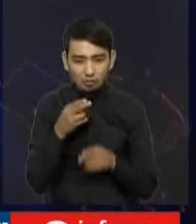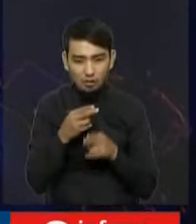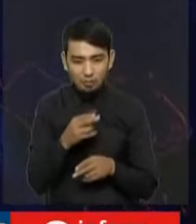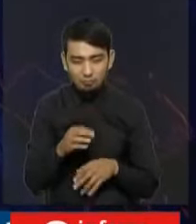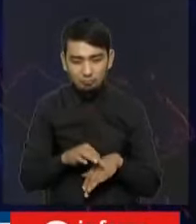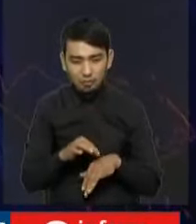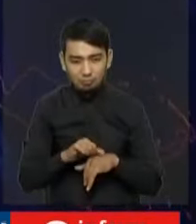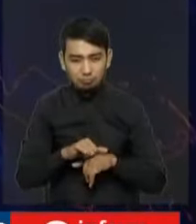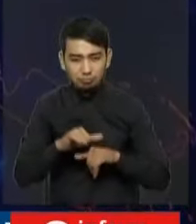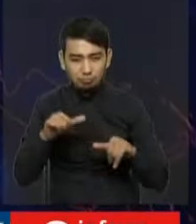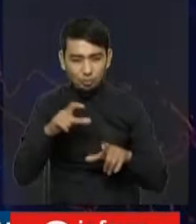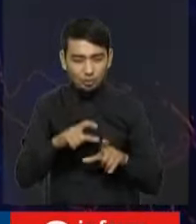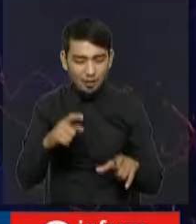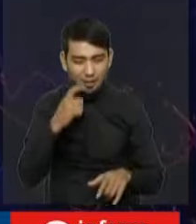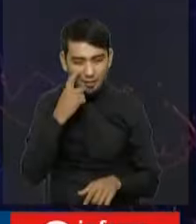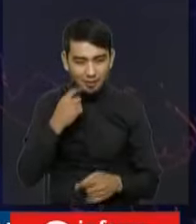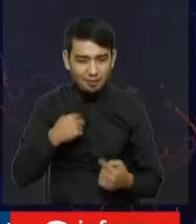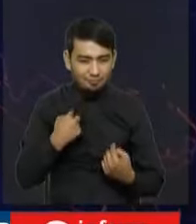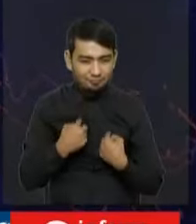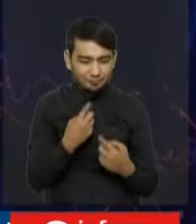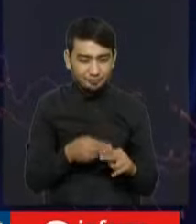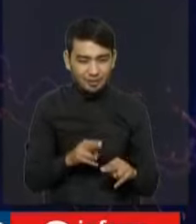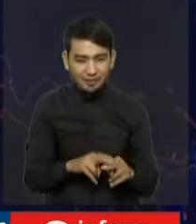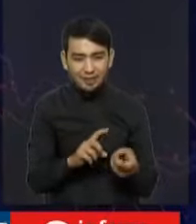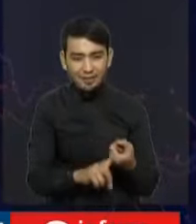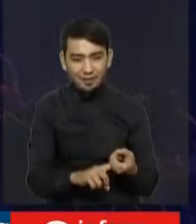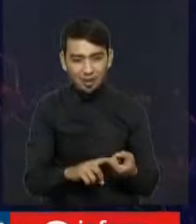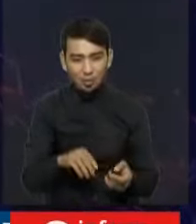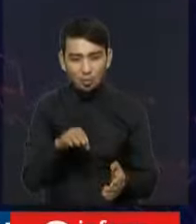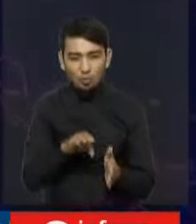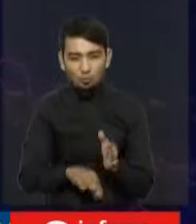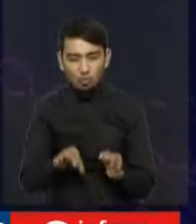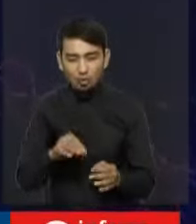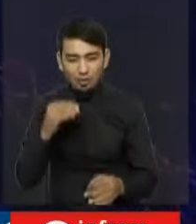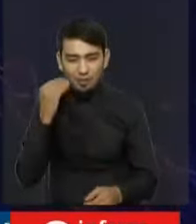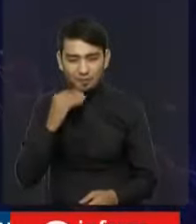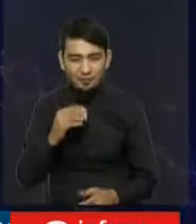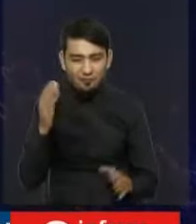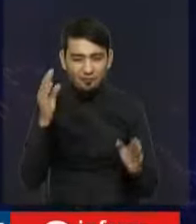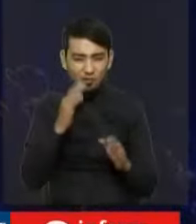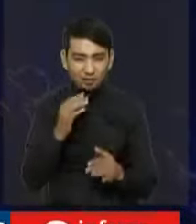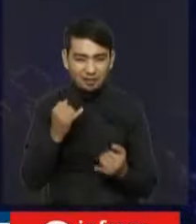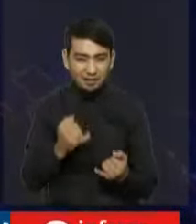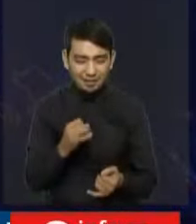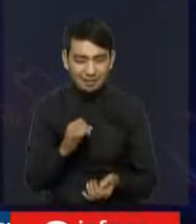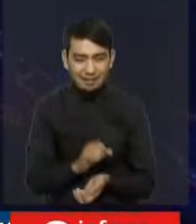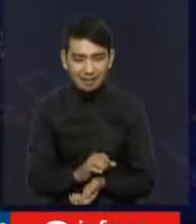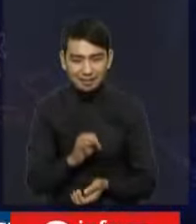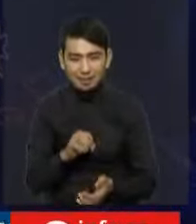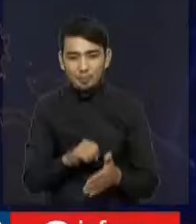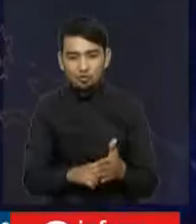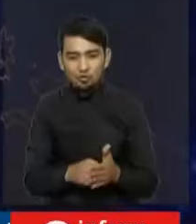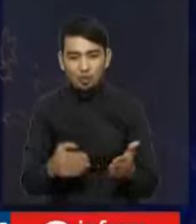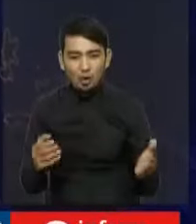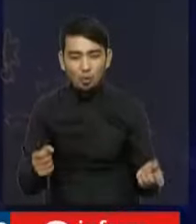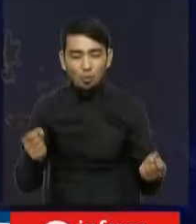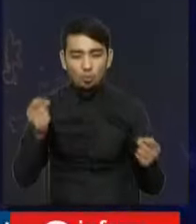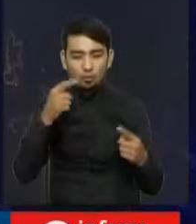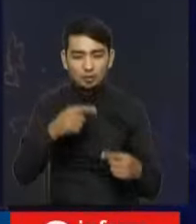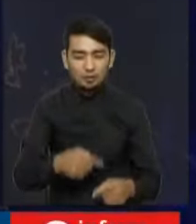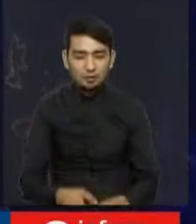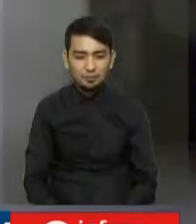увеличение людей, страдающих аллергией, связано с ухудшением качества воздуха. В чем причины, разбирался Ануар